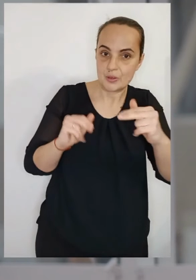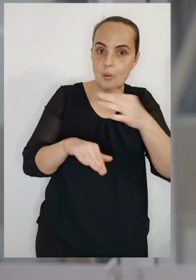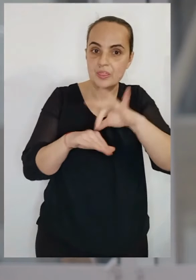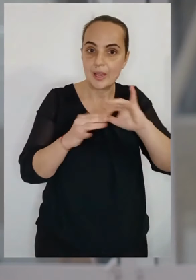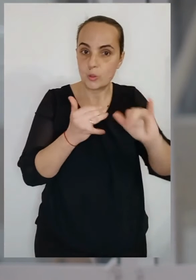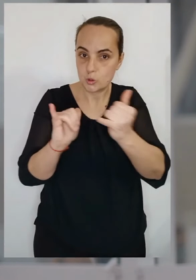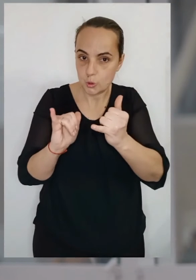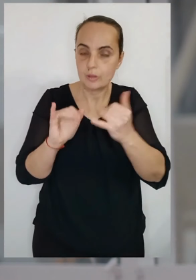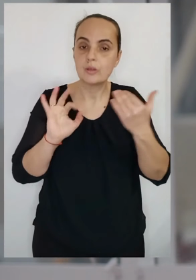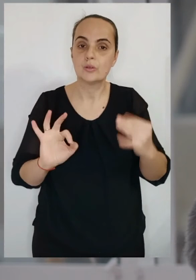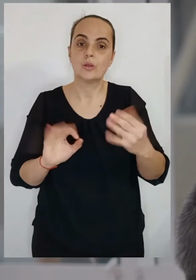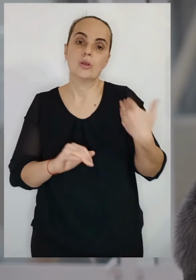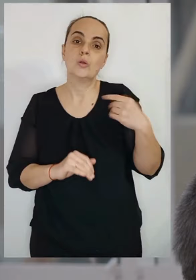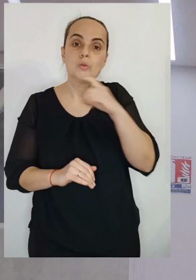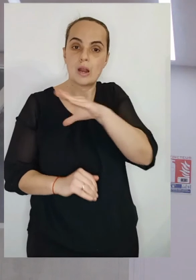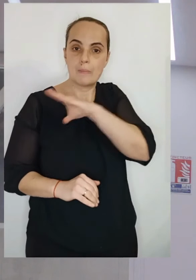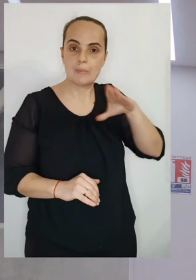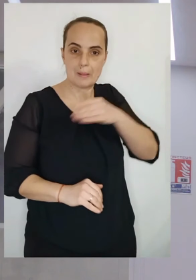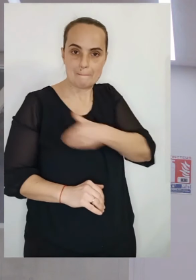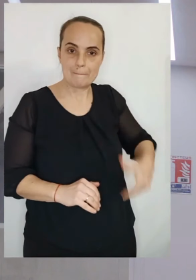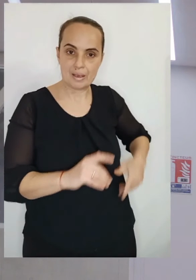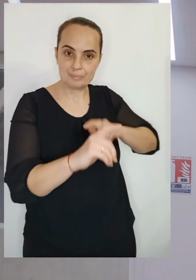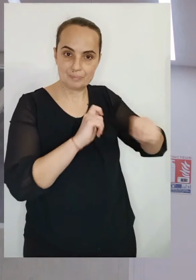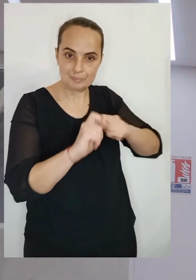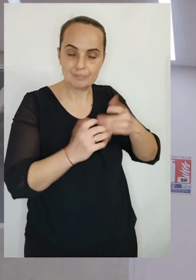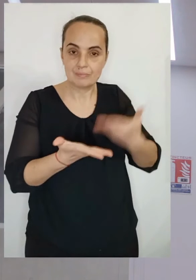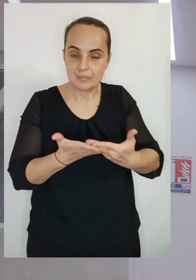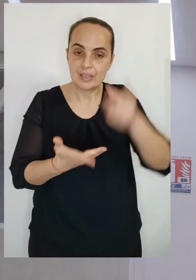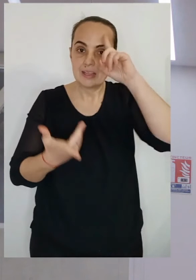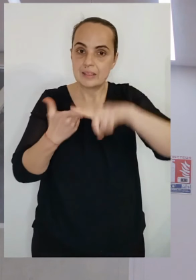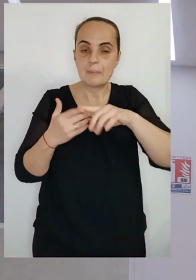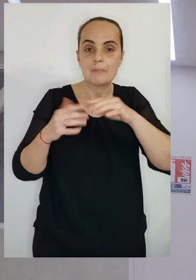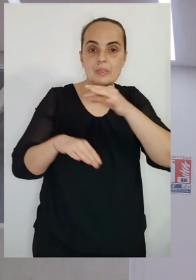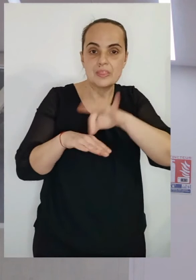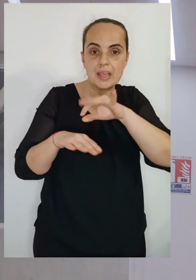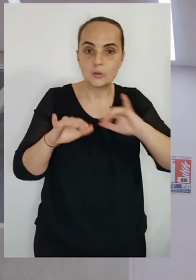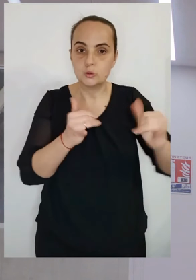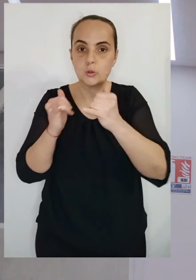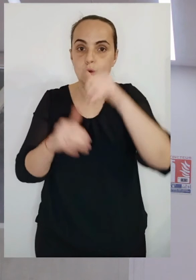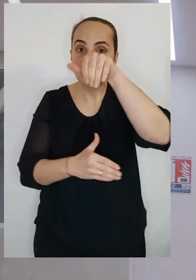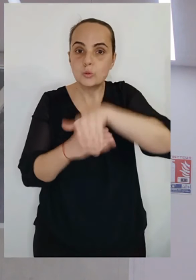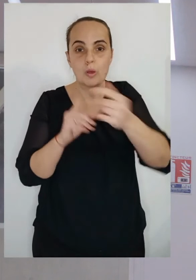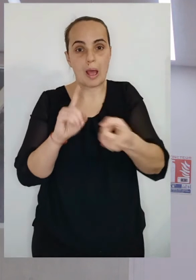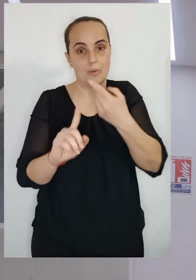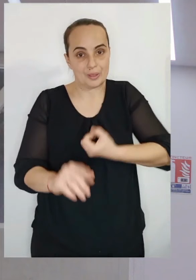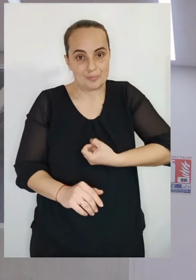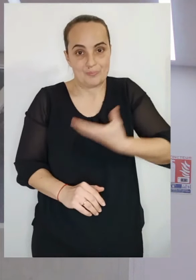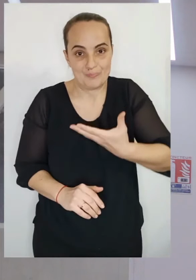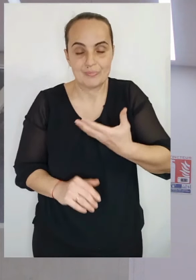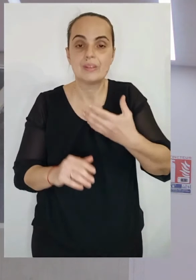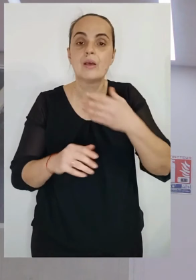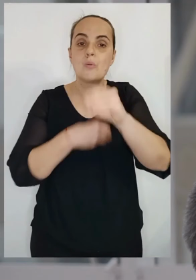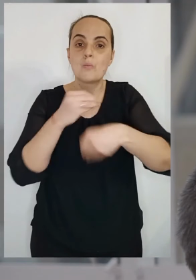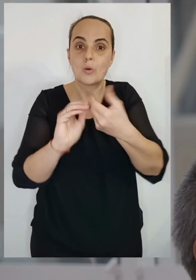justement, Cécile, on en parlait tout à l'heure, Avignon, Terre de Jeux va être un peu notre leitmotiv ce soir pour présenter les vœux aux acteurs